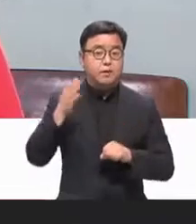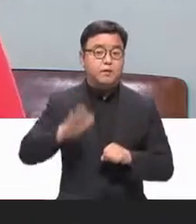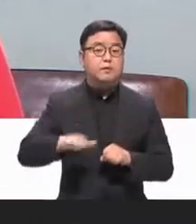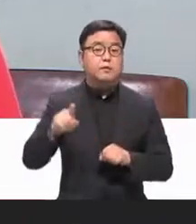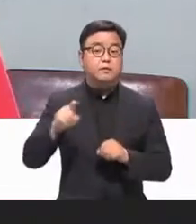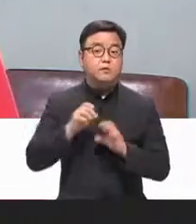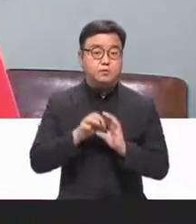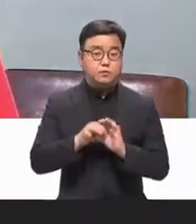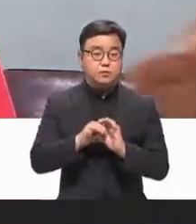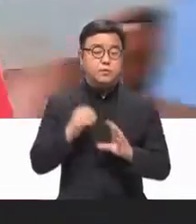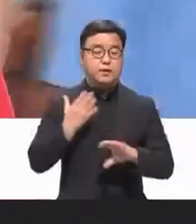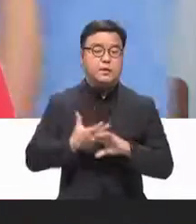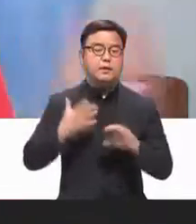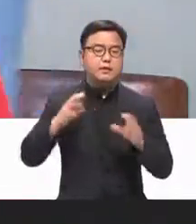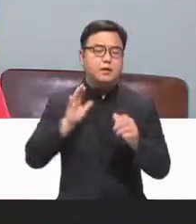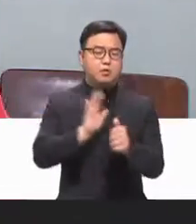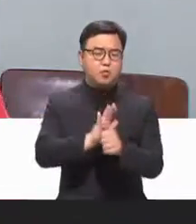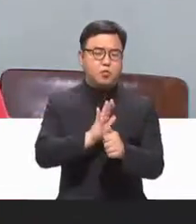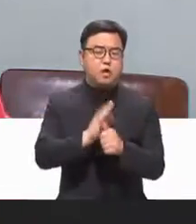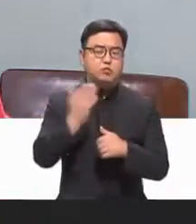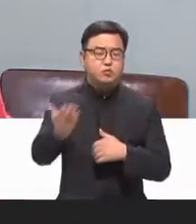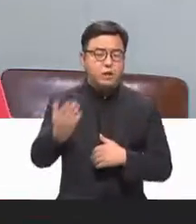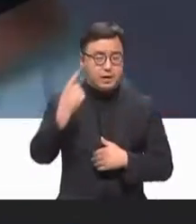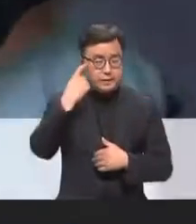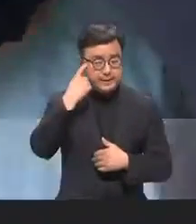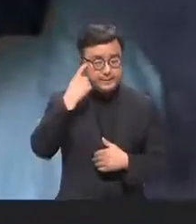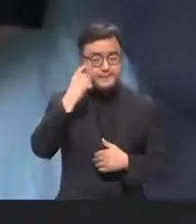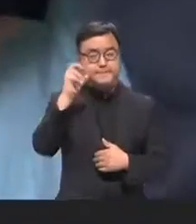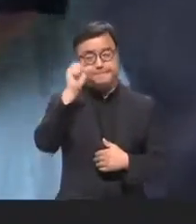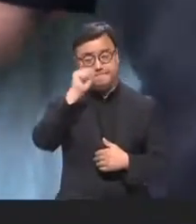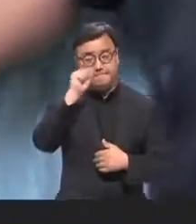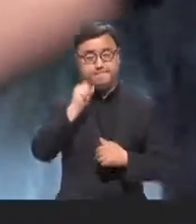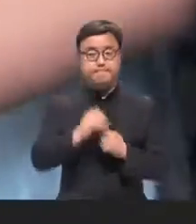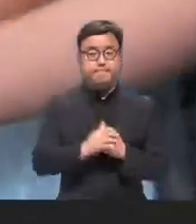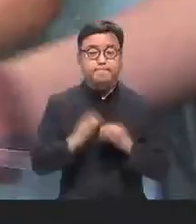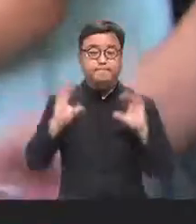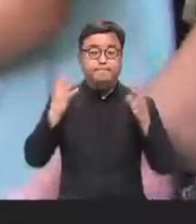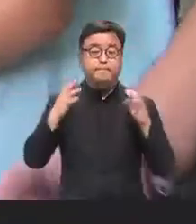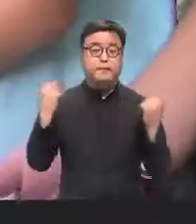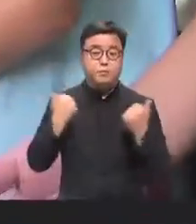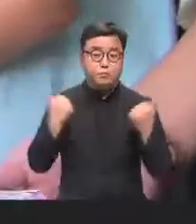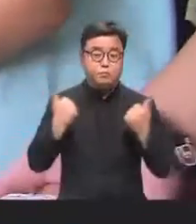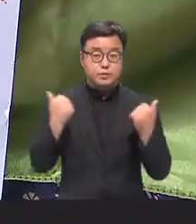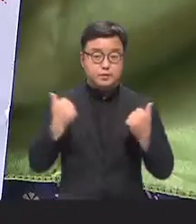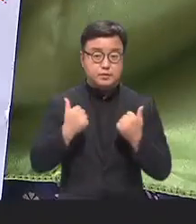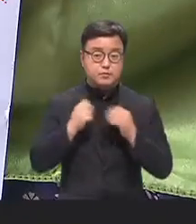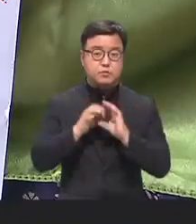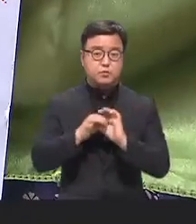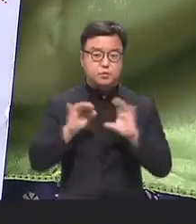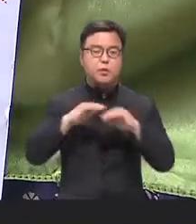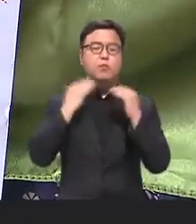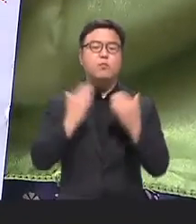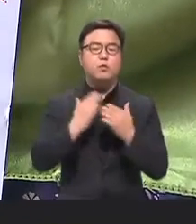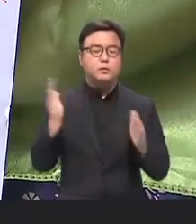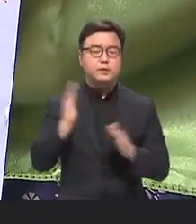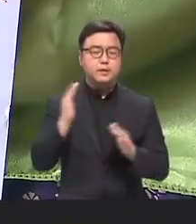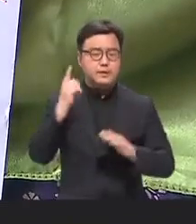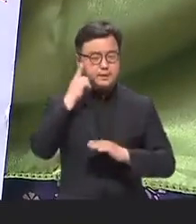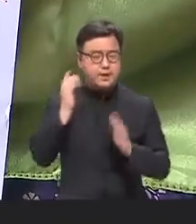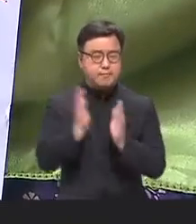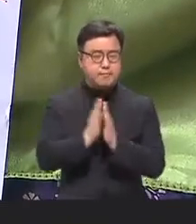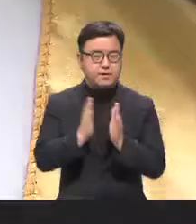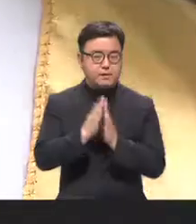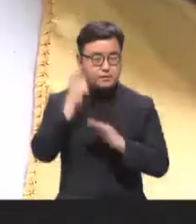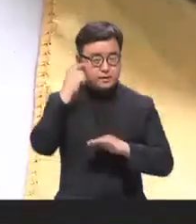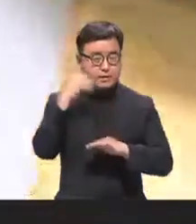나라를 도와주곤 한다 하니까 뿌듯합니다. 어린이 회의를 통해 전교생들이 자발적으로 기획한 행사다